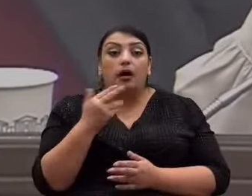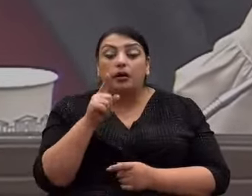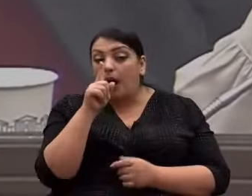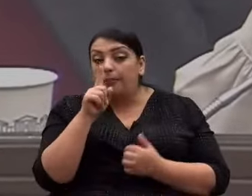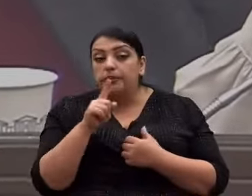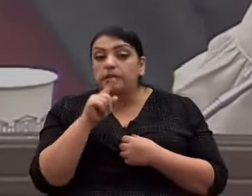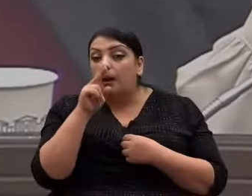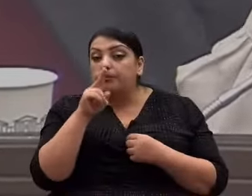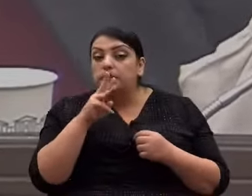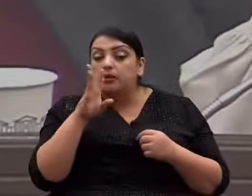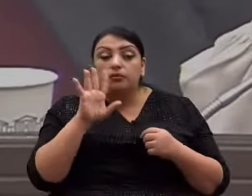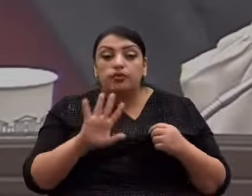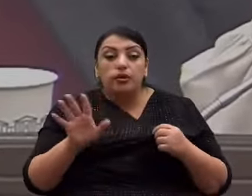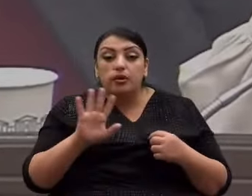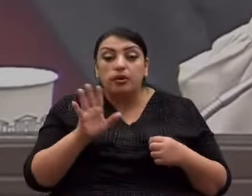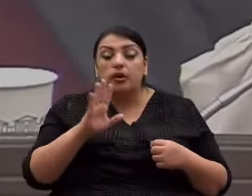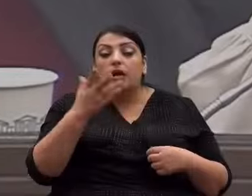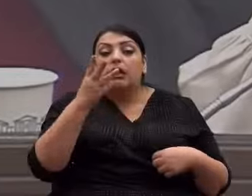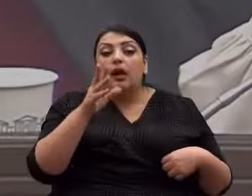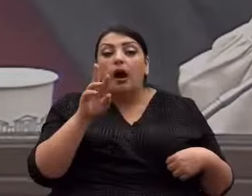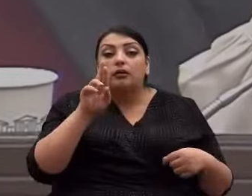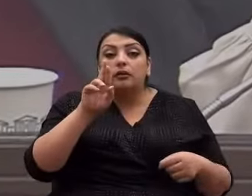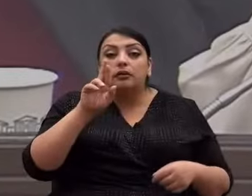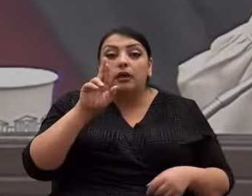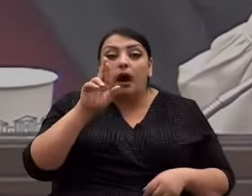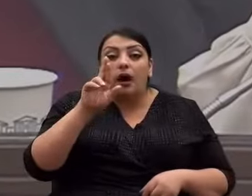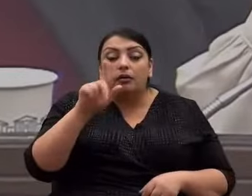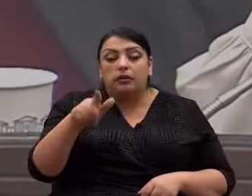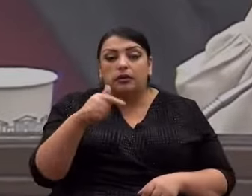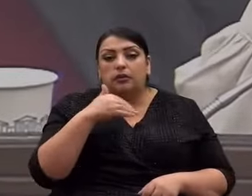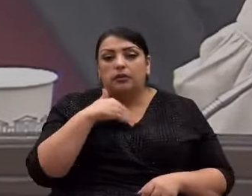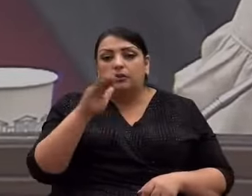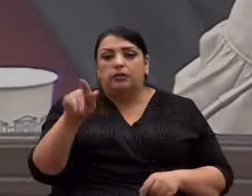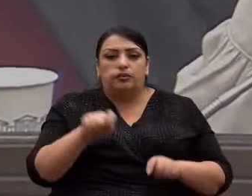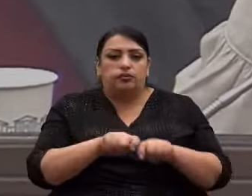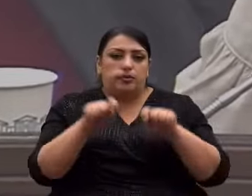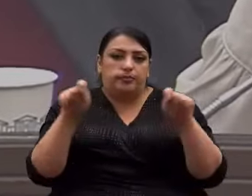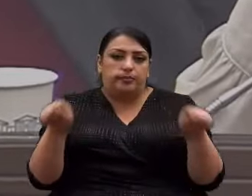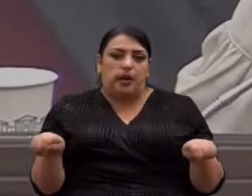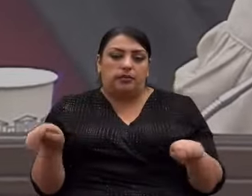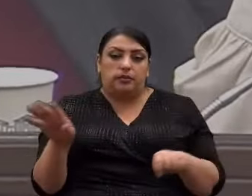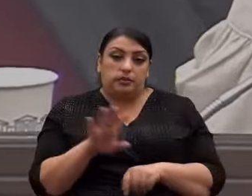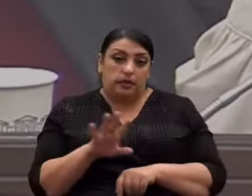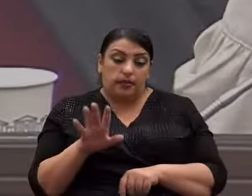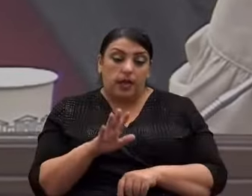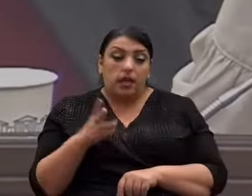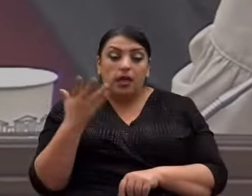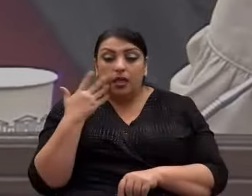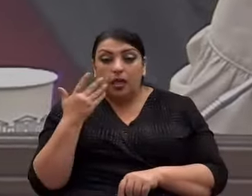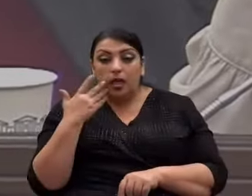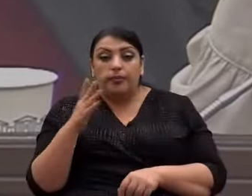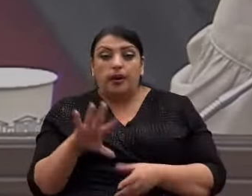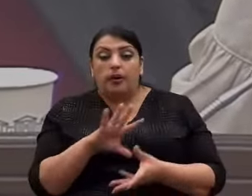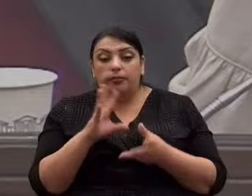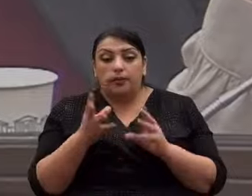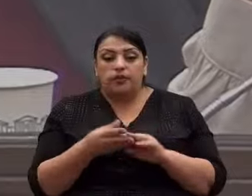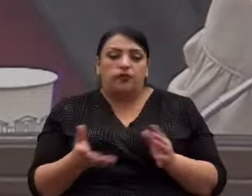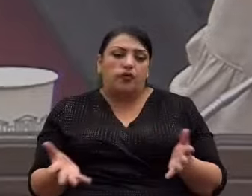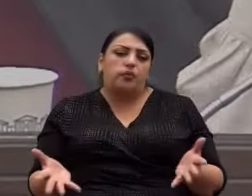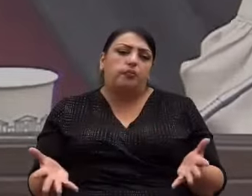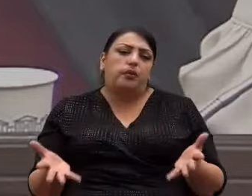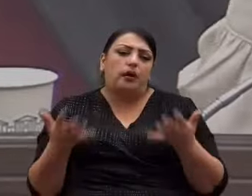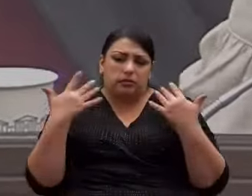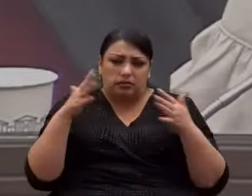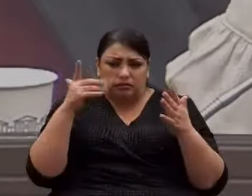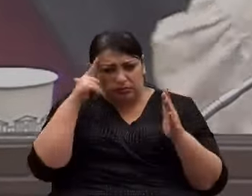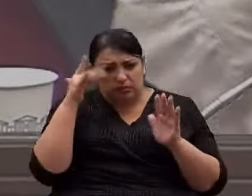ամիսների մասին չի խոսքը, տարիներ շարունակ դրանք չեն բացահայտվում այն դեպքում, երբ որ ամեն ինչ այնքան պարզ է, որ էլ ասելու